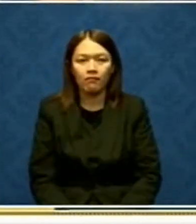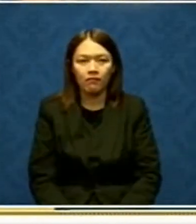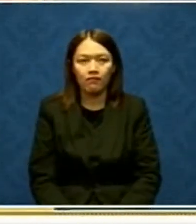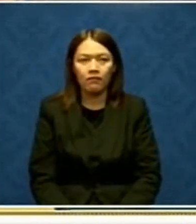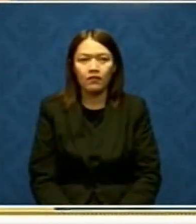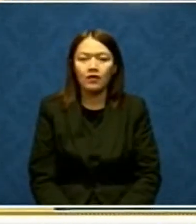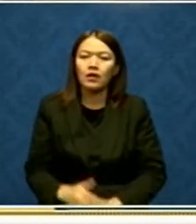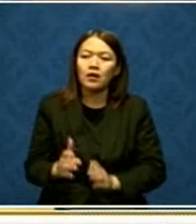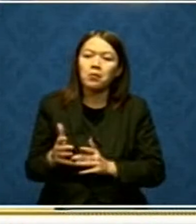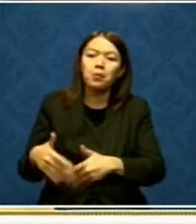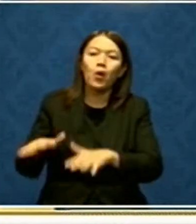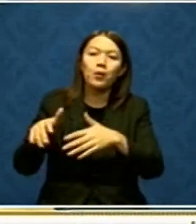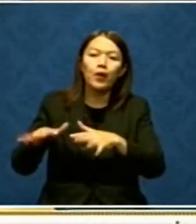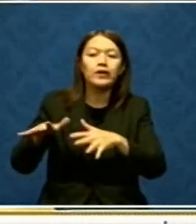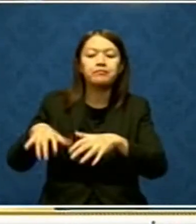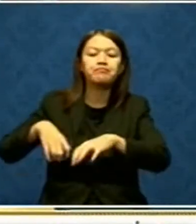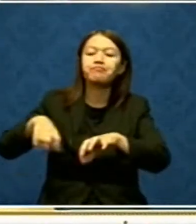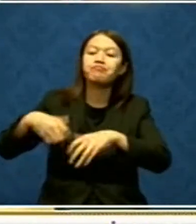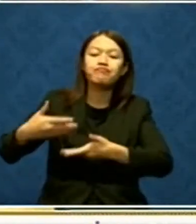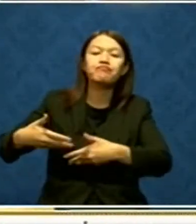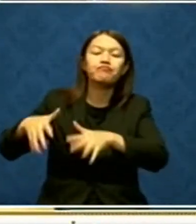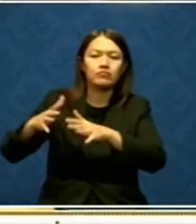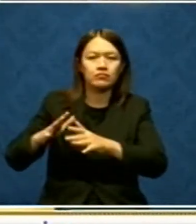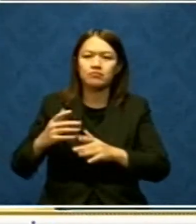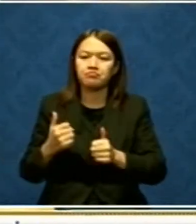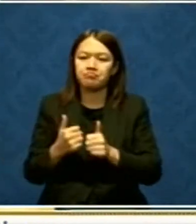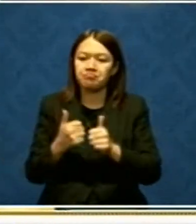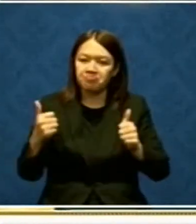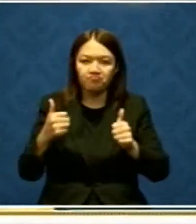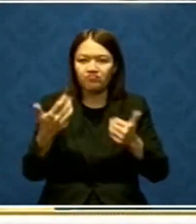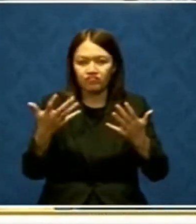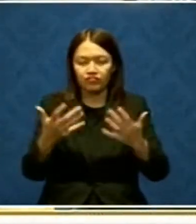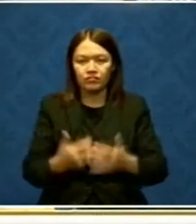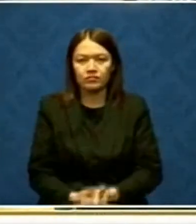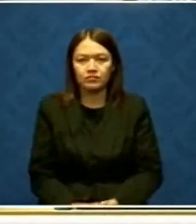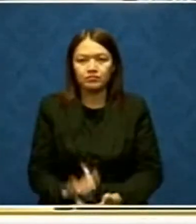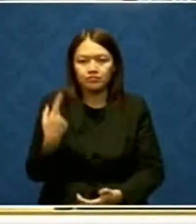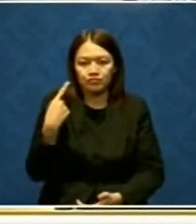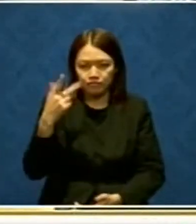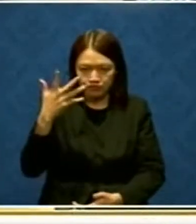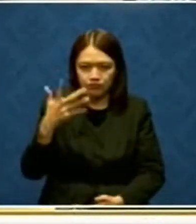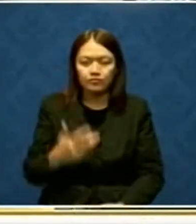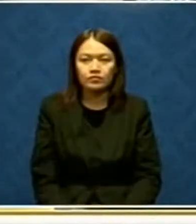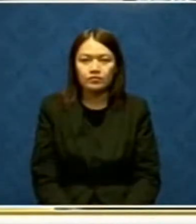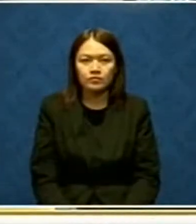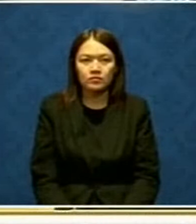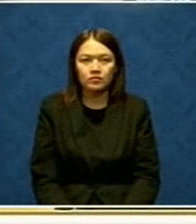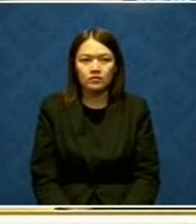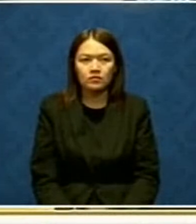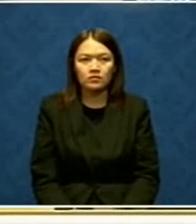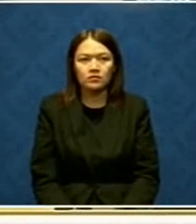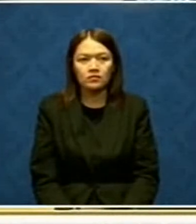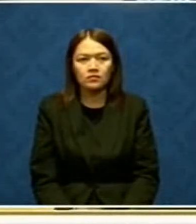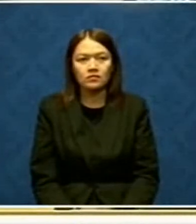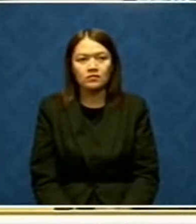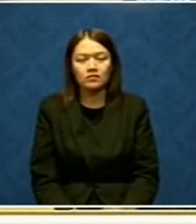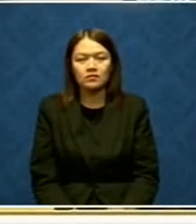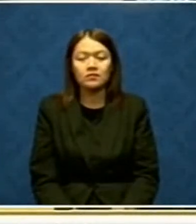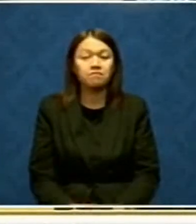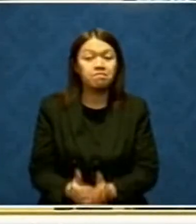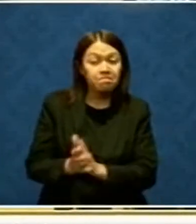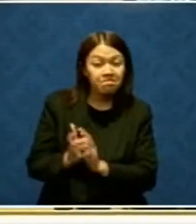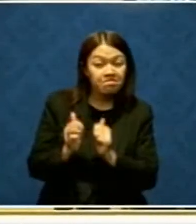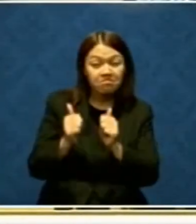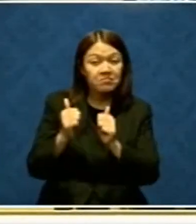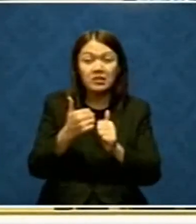ท่านชื่นชมแล้วก็ปล่อยให้เขาจัดการกันเองแบบนี้มันไม่เกิดผลดีอะไรกับกองทัพเลยแล้วถ้าท่านมีอะไรที่จะทำนอกเหนือจากการชื่นชมเนี่ย